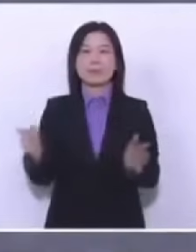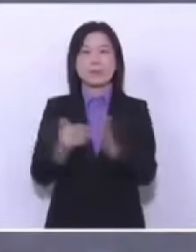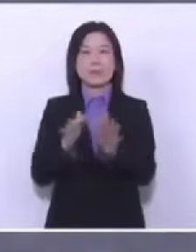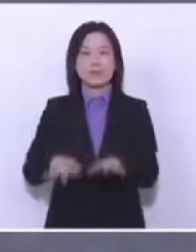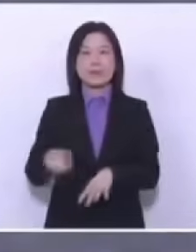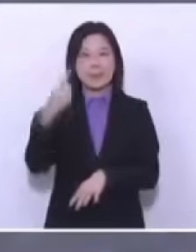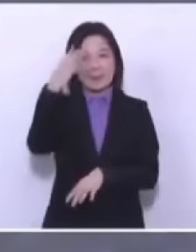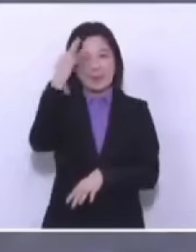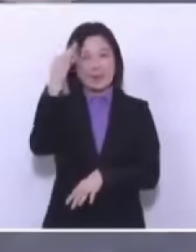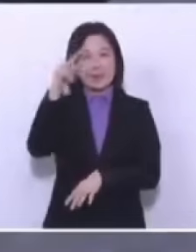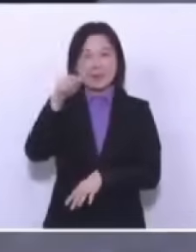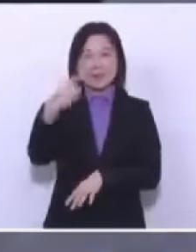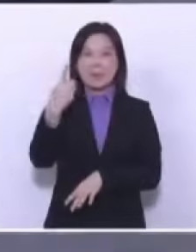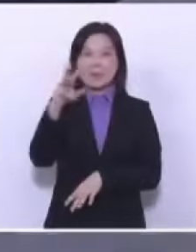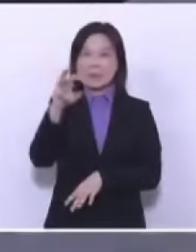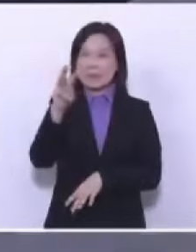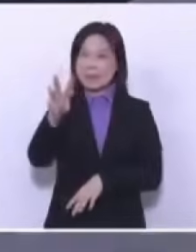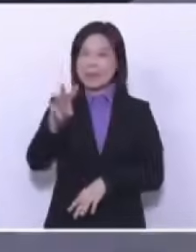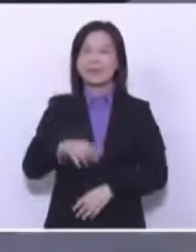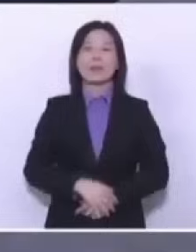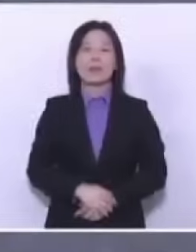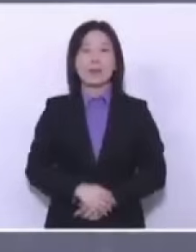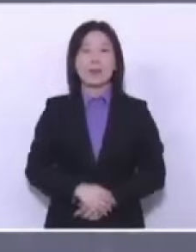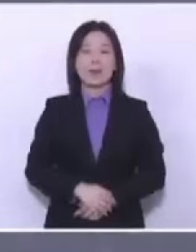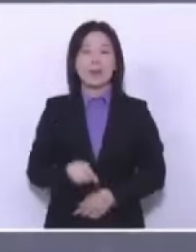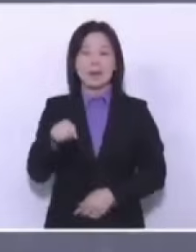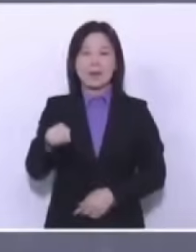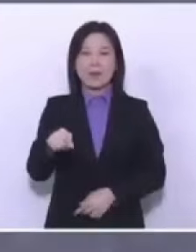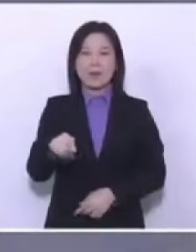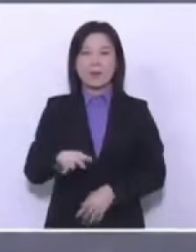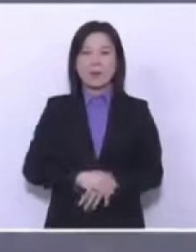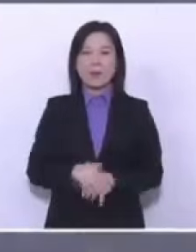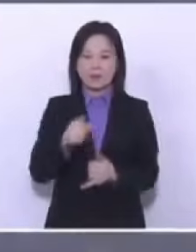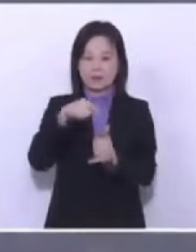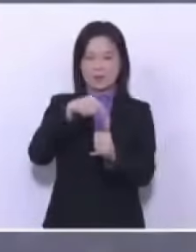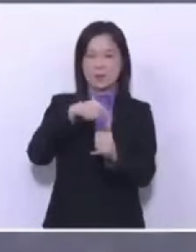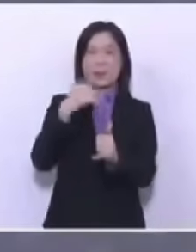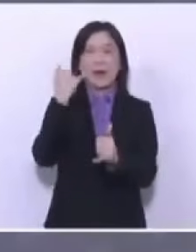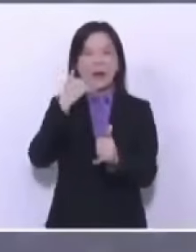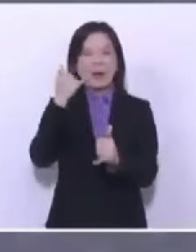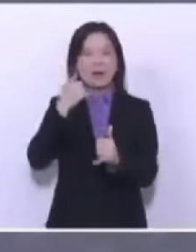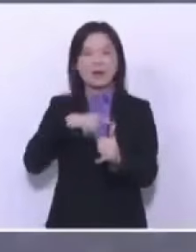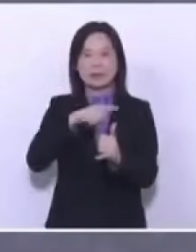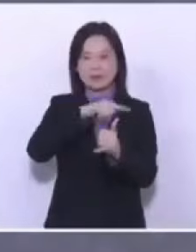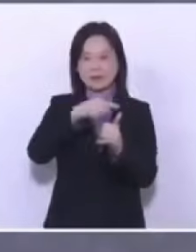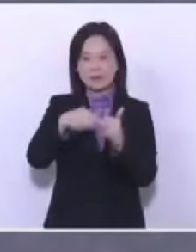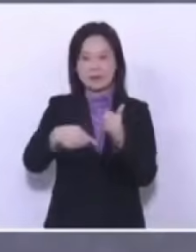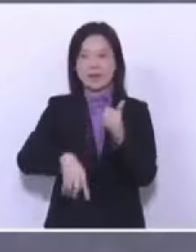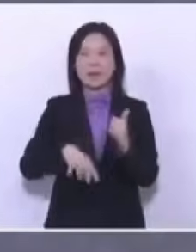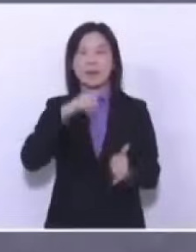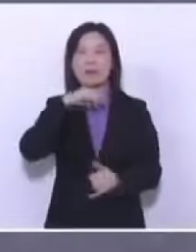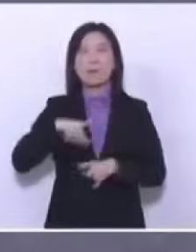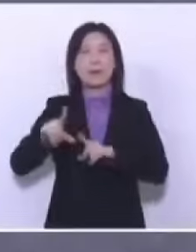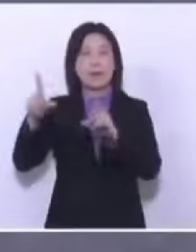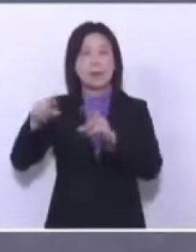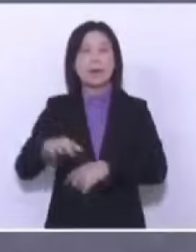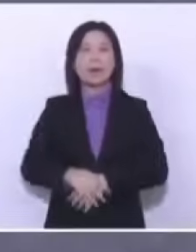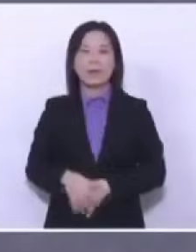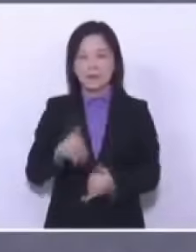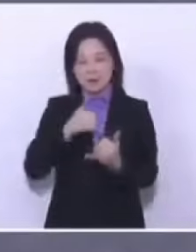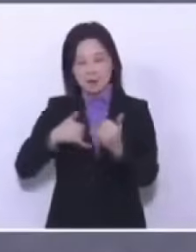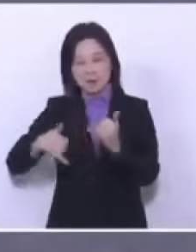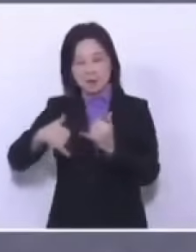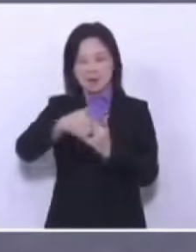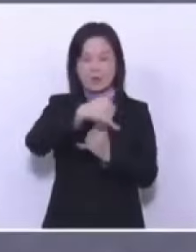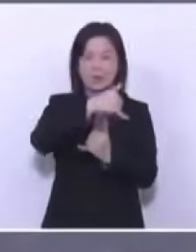183天。这183天，我们从最北的基隆一直到最南的屏东，我们走往台湾